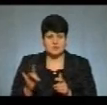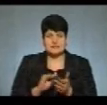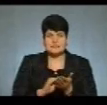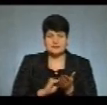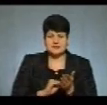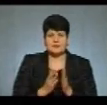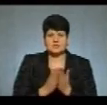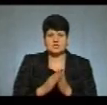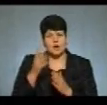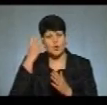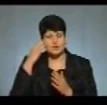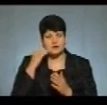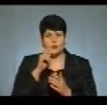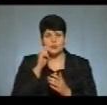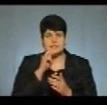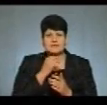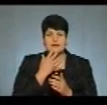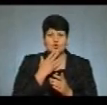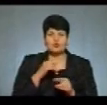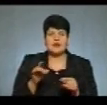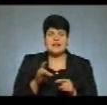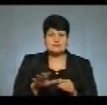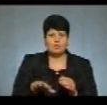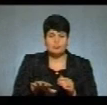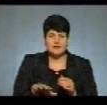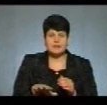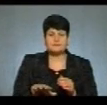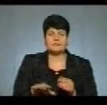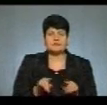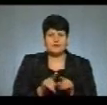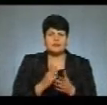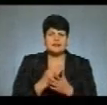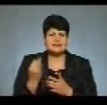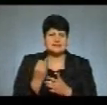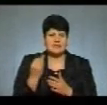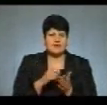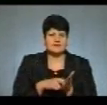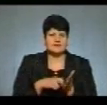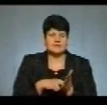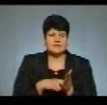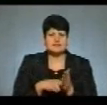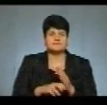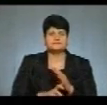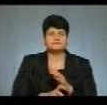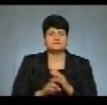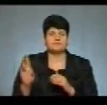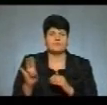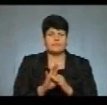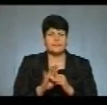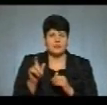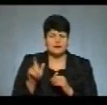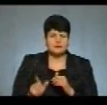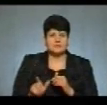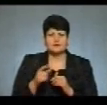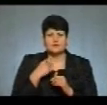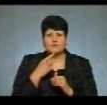книжка козака Української Народної Республіки. Цікавий є дуже лист митрополита Огієнка, в якому він проголошує